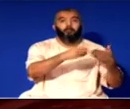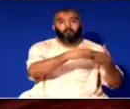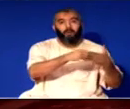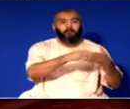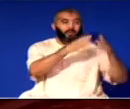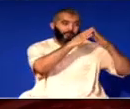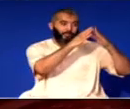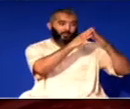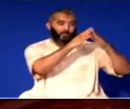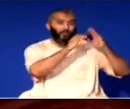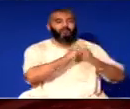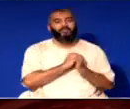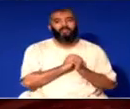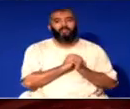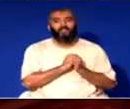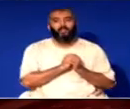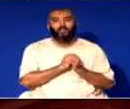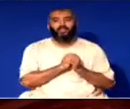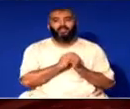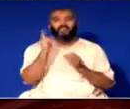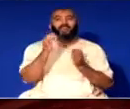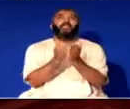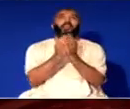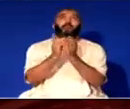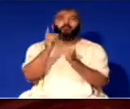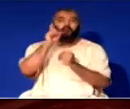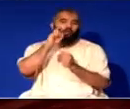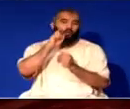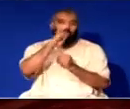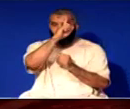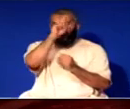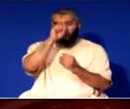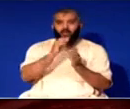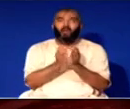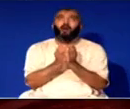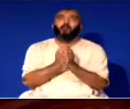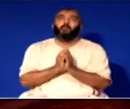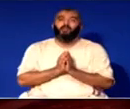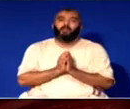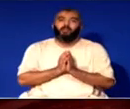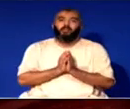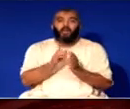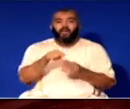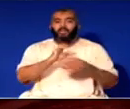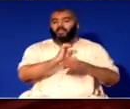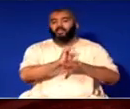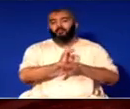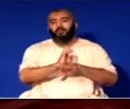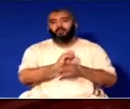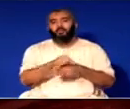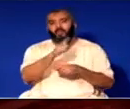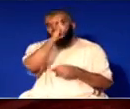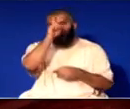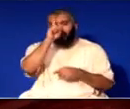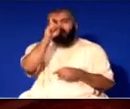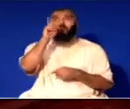له يا شيخ عبد القادر الله يطول لي في عمرك يا شيخ. ان شاء الله يطولكم في عمركم ويواسيكم هذه الشاسعه وينصر دين الاسلام ان شاء